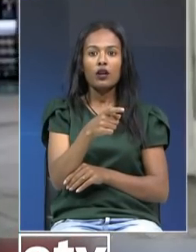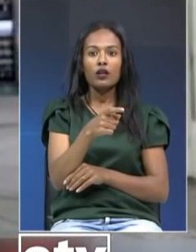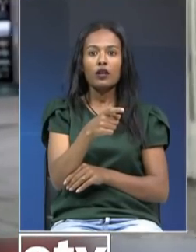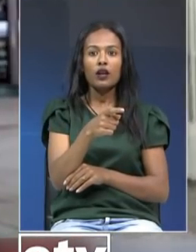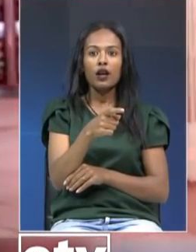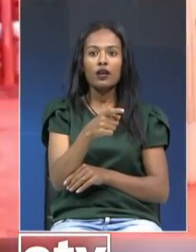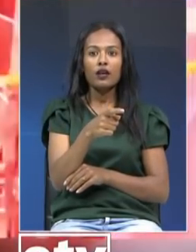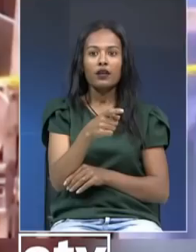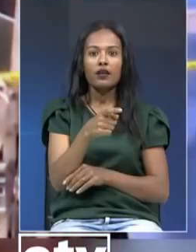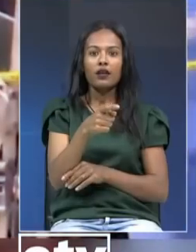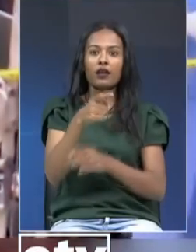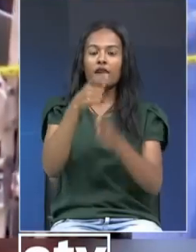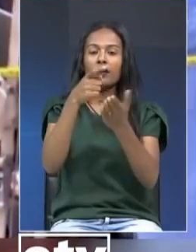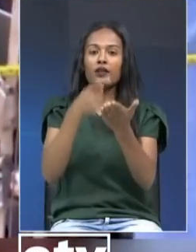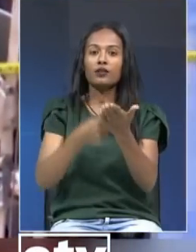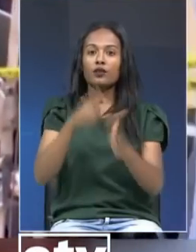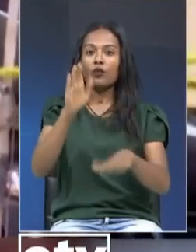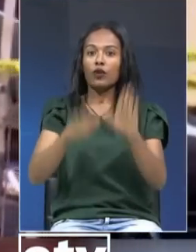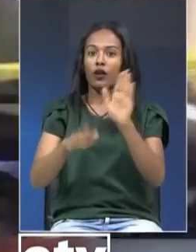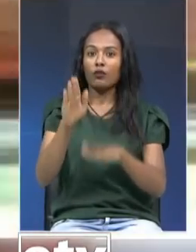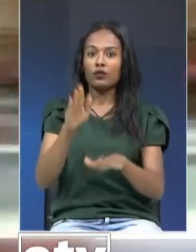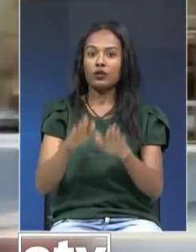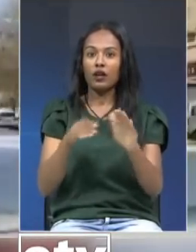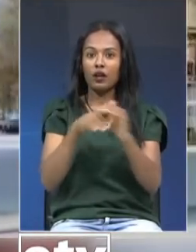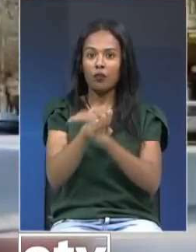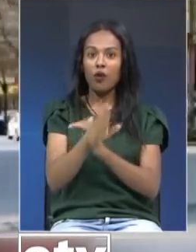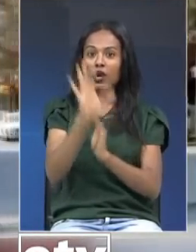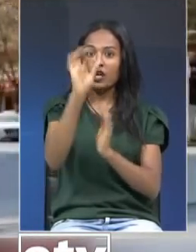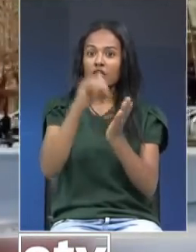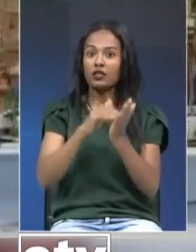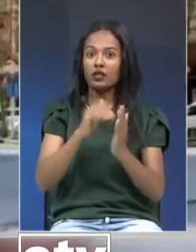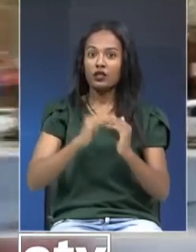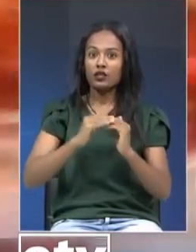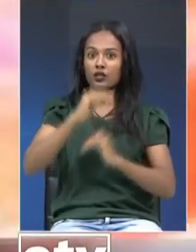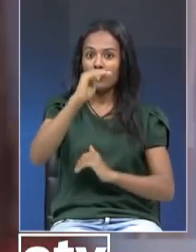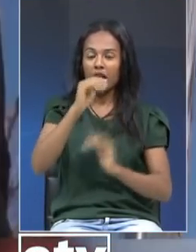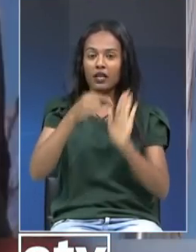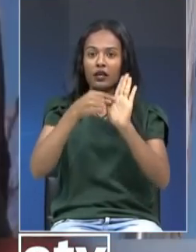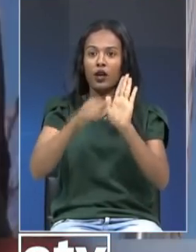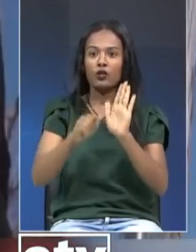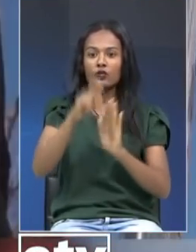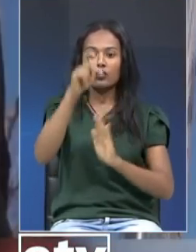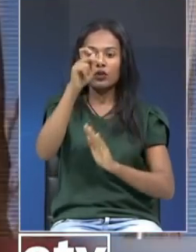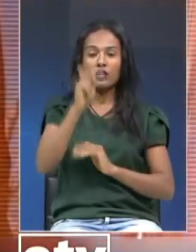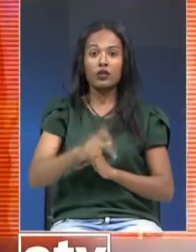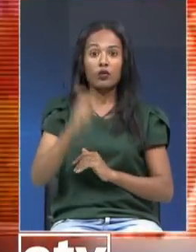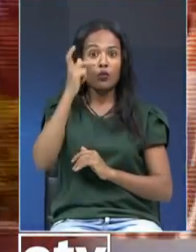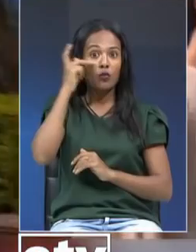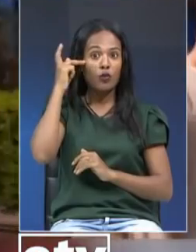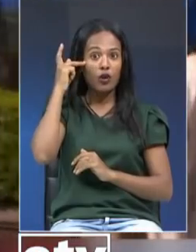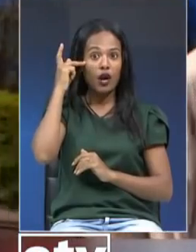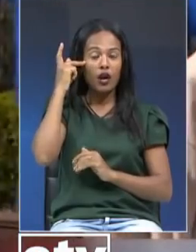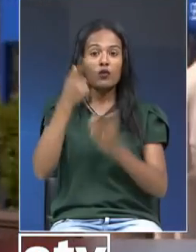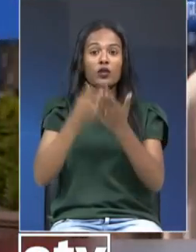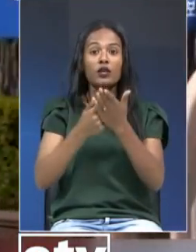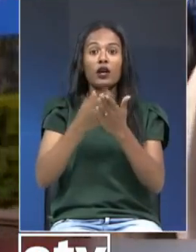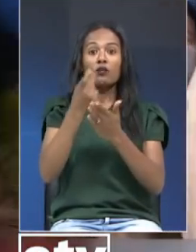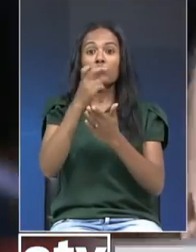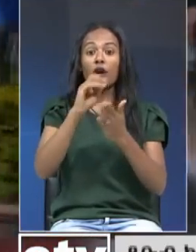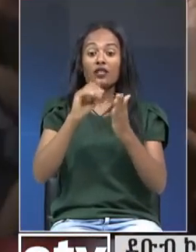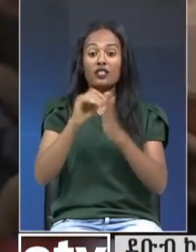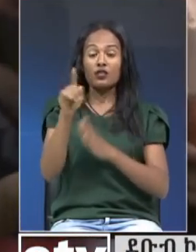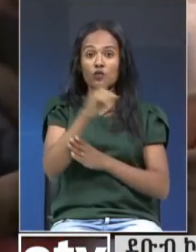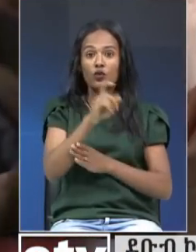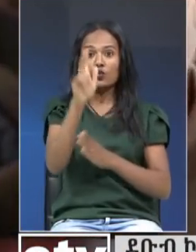አልነበረም። በፍጥነት ነው ወደ እርምጃ የተገባው። ከ9000 በላይ ለቫይረሱ በተጋለጡ በደቡብ ኮሪያ 126 ገደማ ሰዎች ህይወት